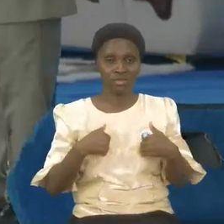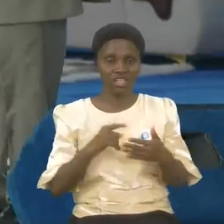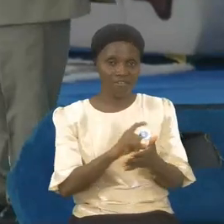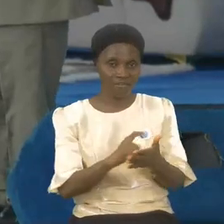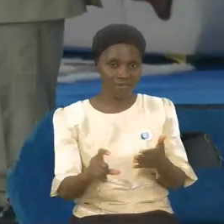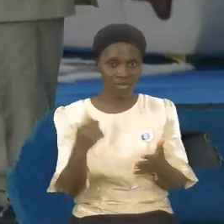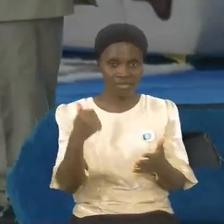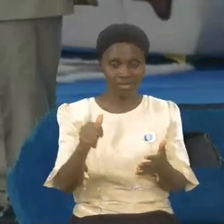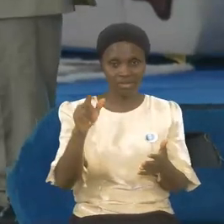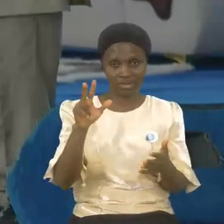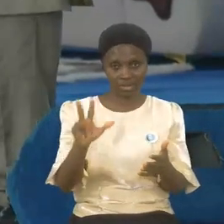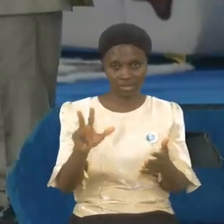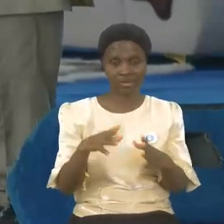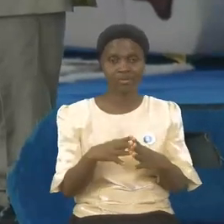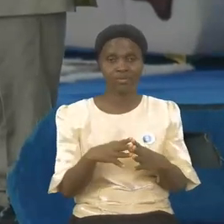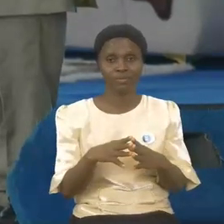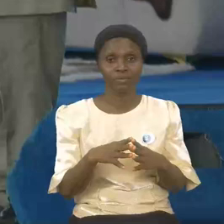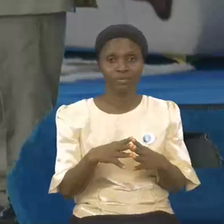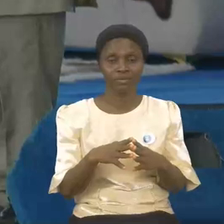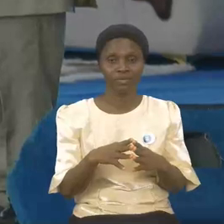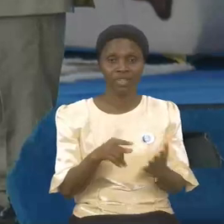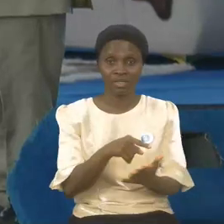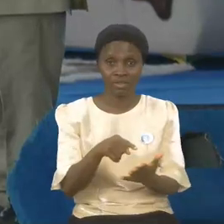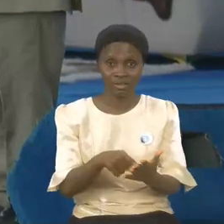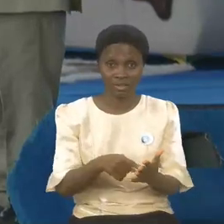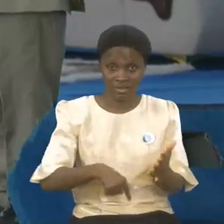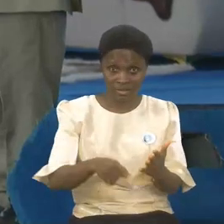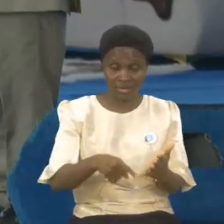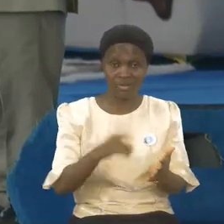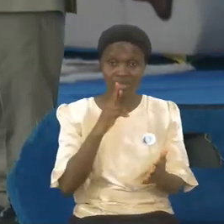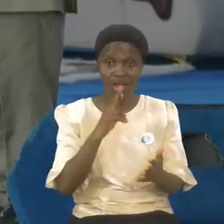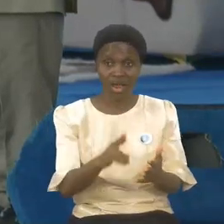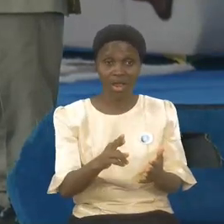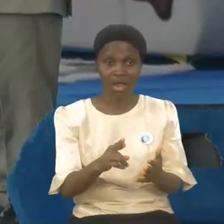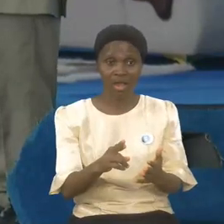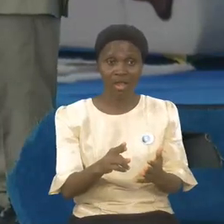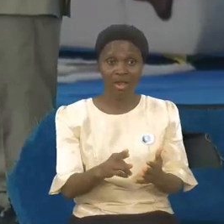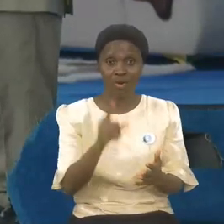comme roi pendant une heure avec la bête moi le verset 13 dit